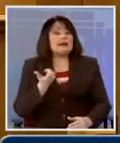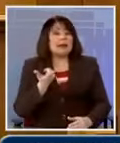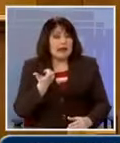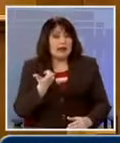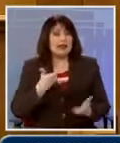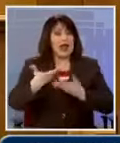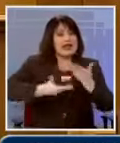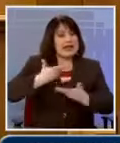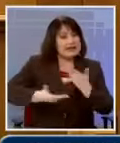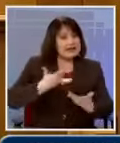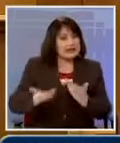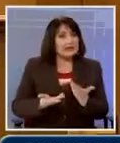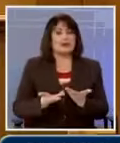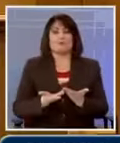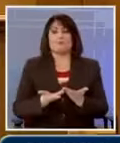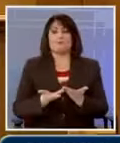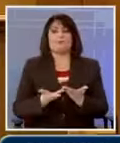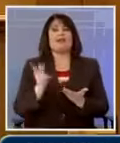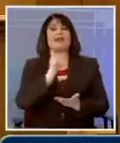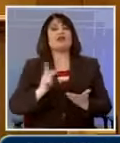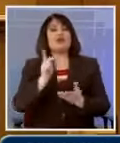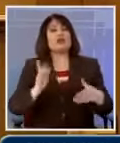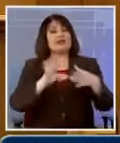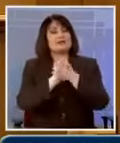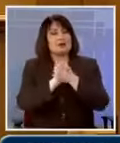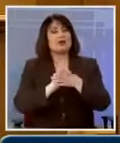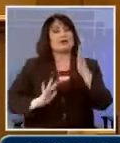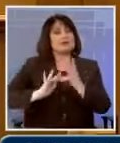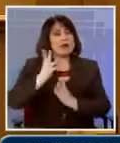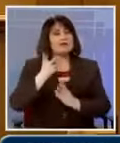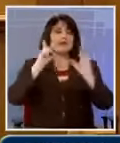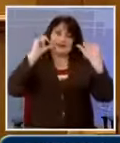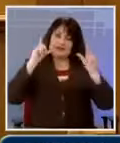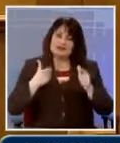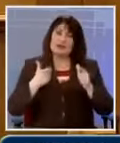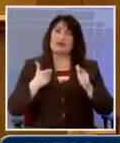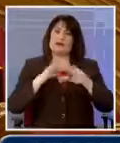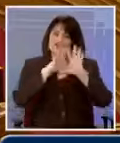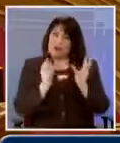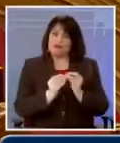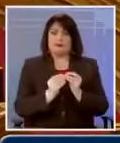της αλληλεγγύης, της κοινωνικής συνοχής, της ανάπτυξης και της δημοκρατίας.